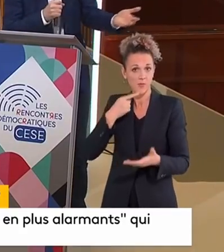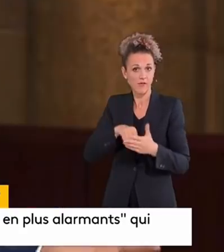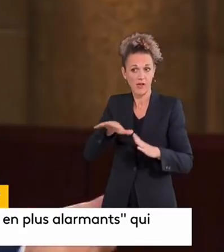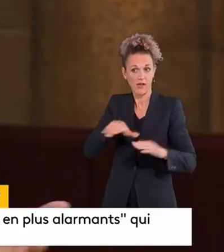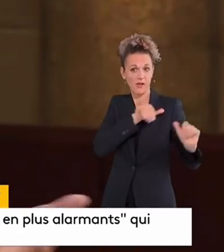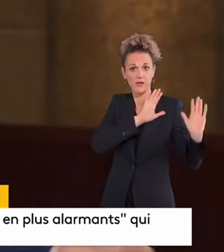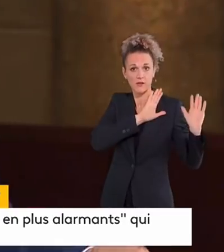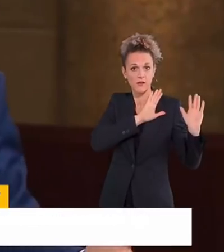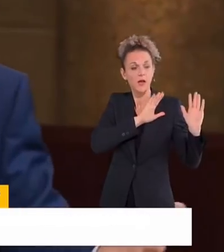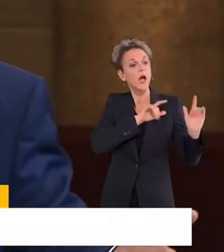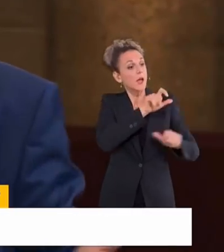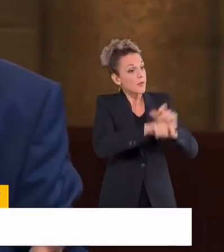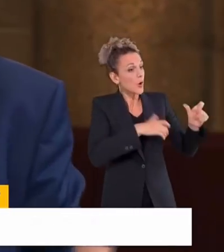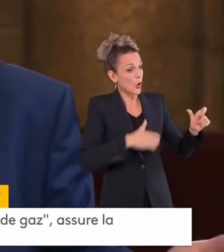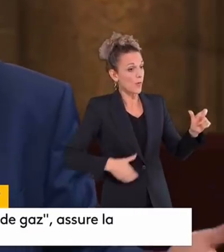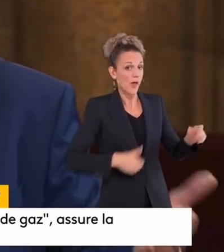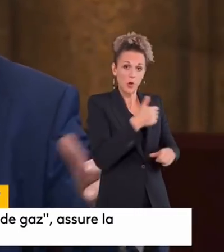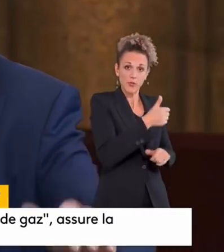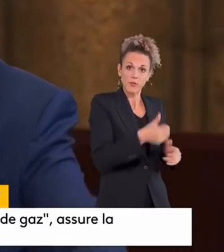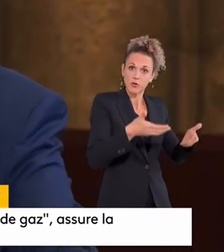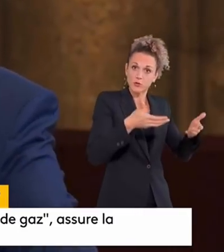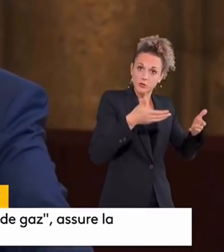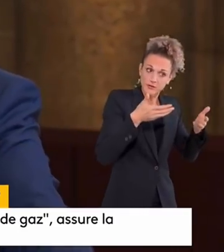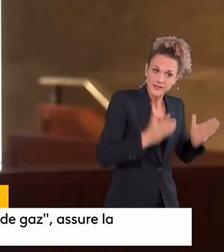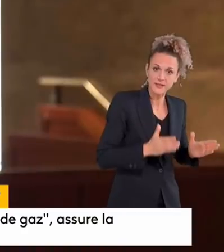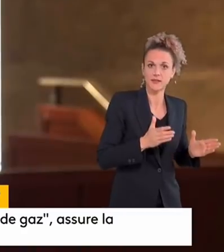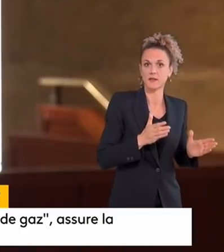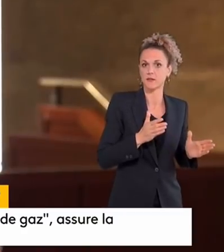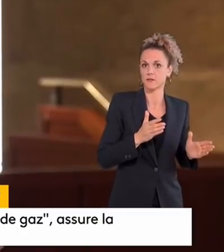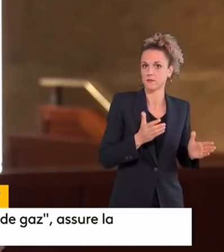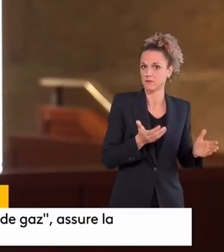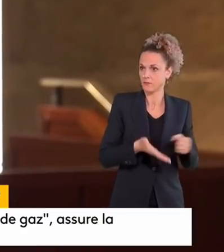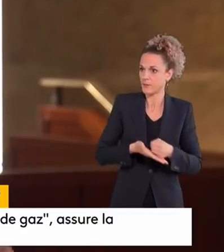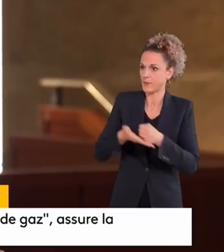élus locaux, de leur accorder le parrainage ou pas. Fabien Roussel, vous voulez